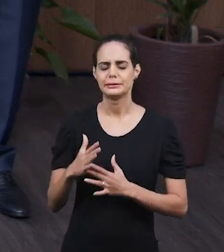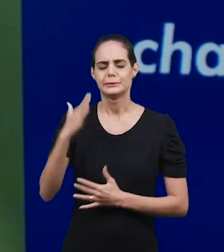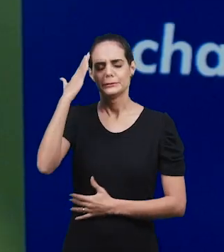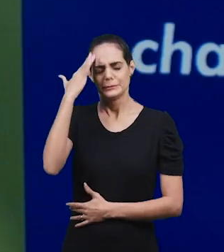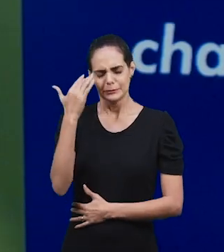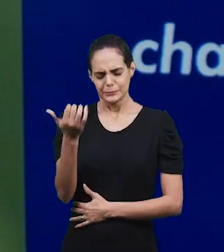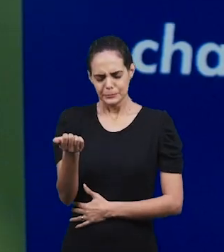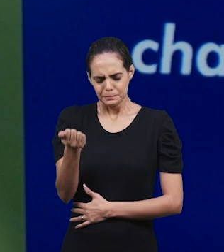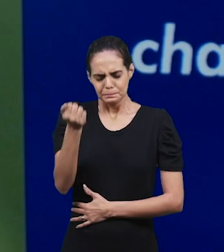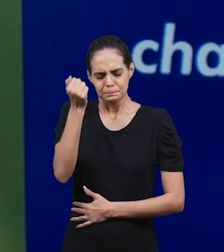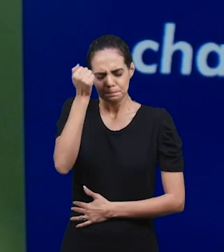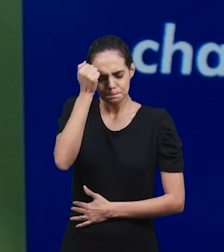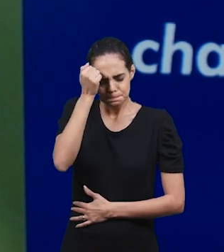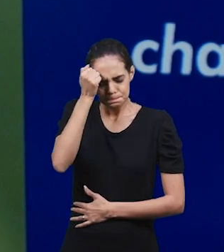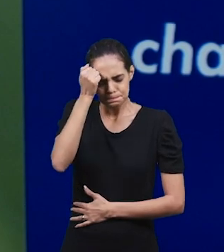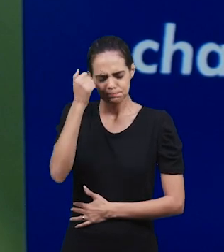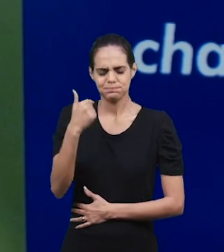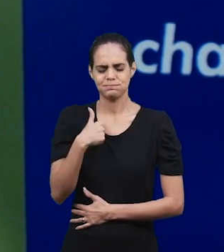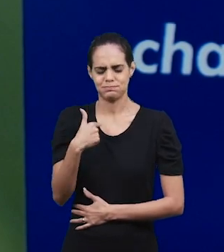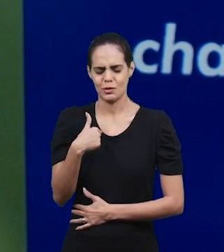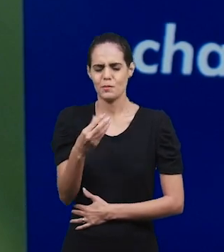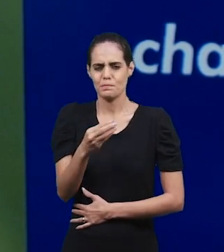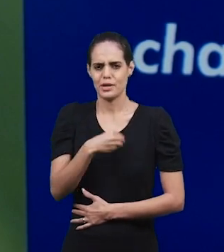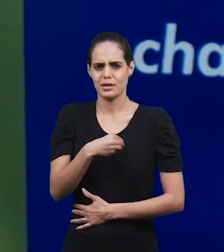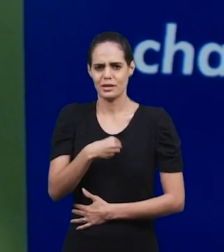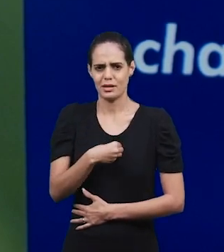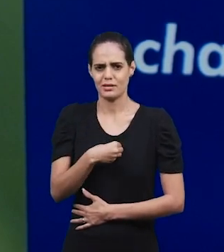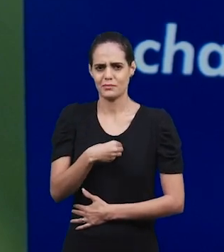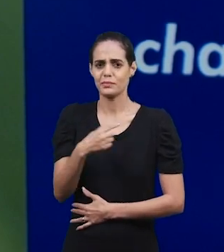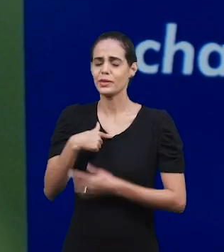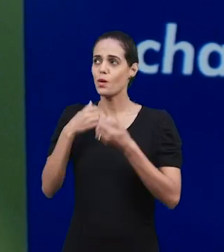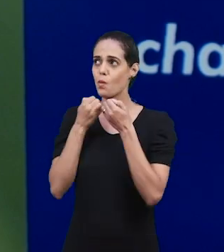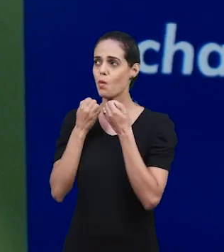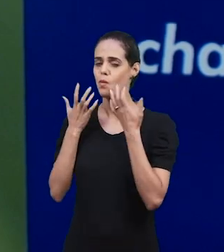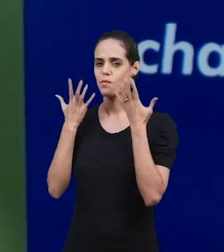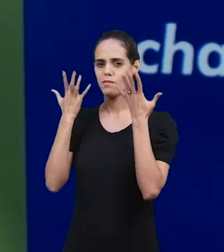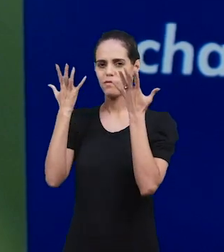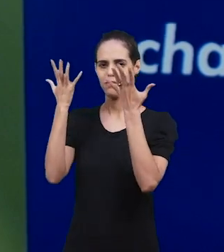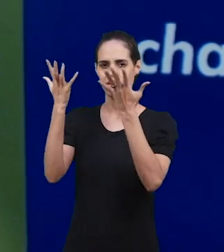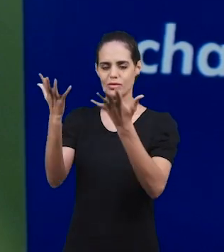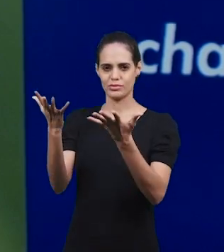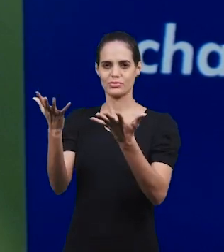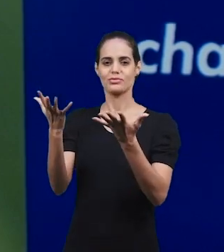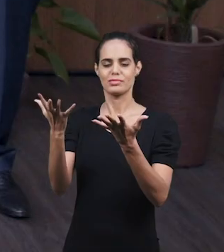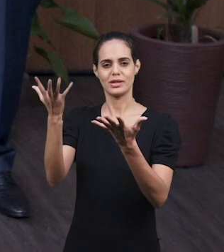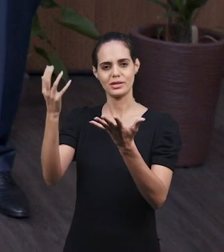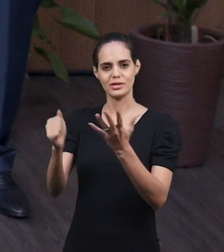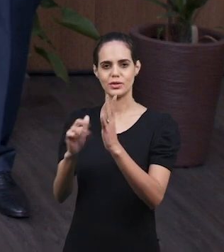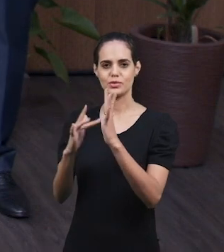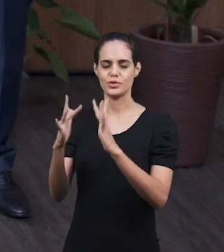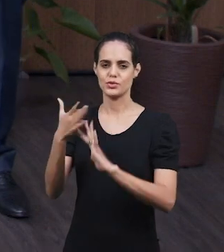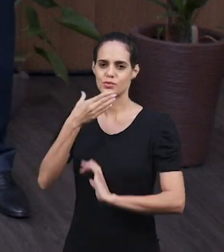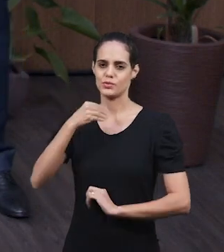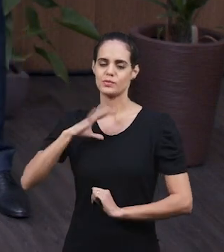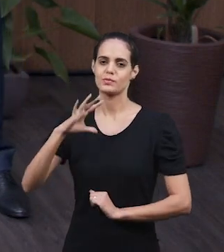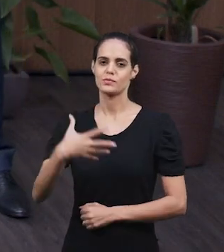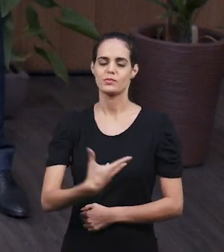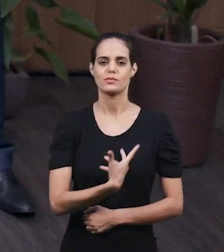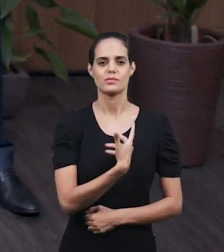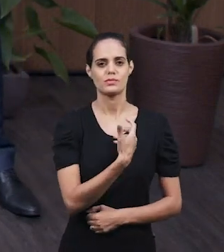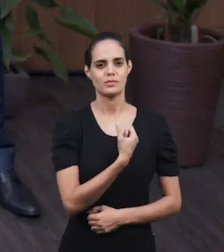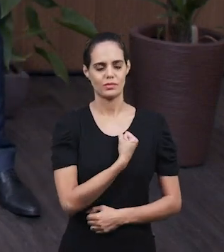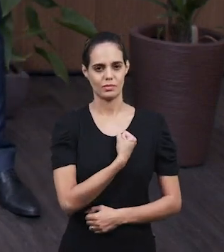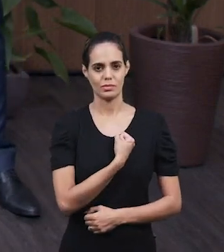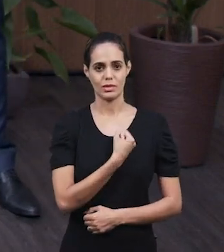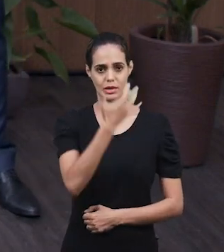son péché et accepte le Seigneur Jésus comme sauveur. Et ceux qui